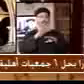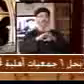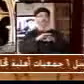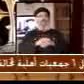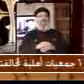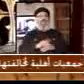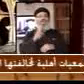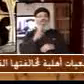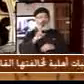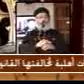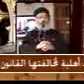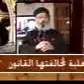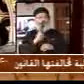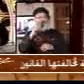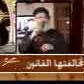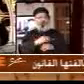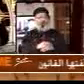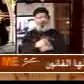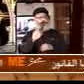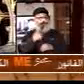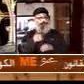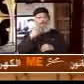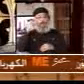طيب سؤال آخر، كم عندك فضيلة،